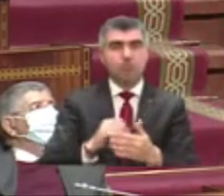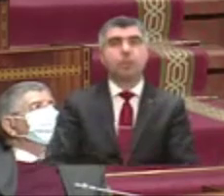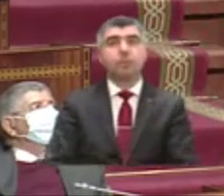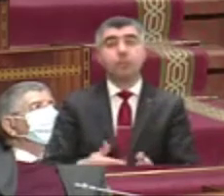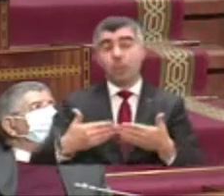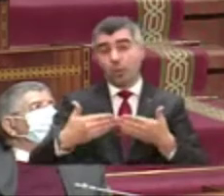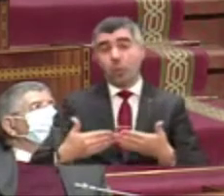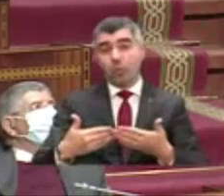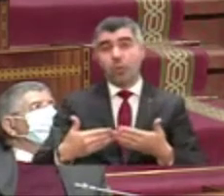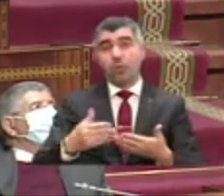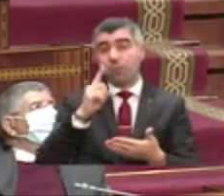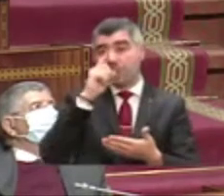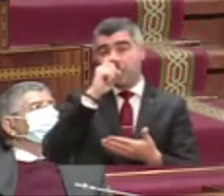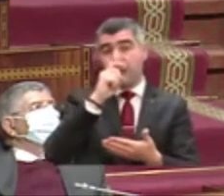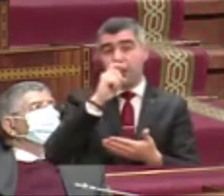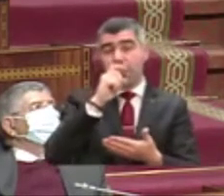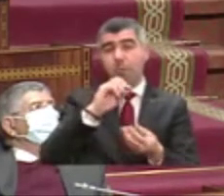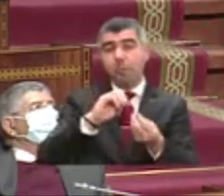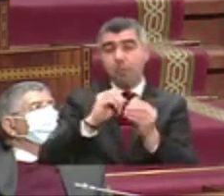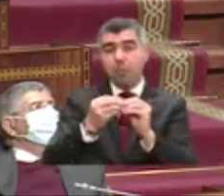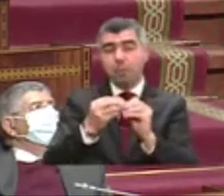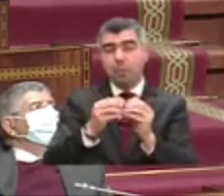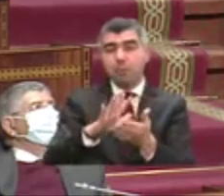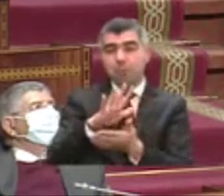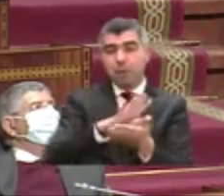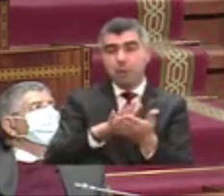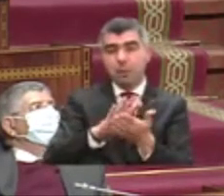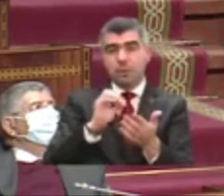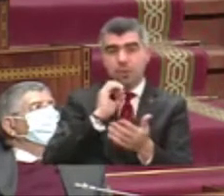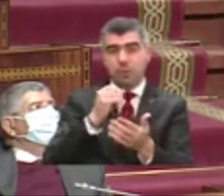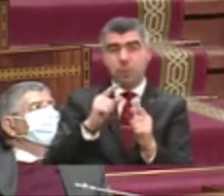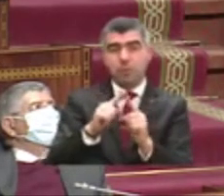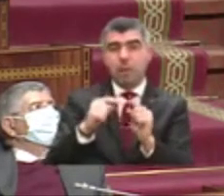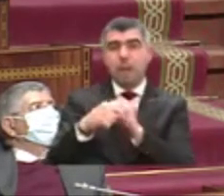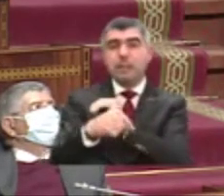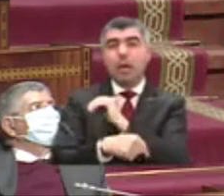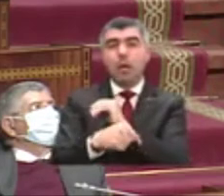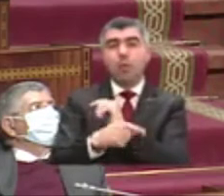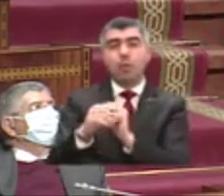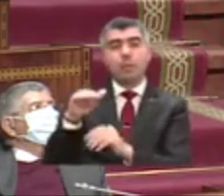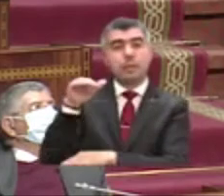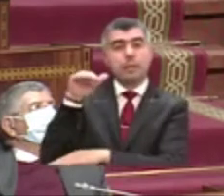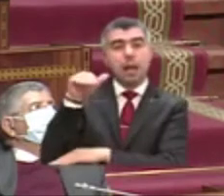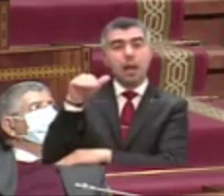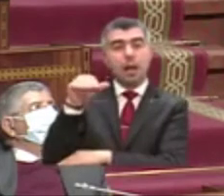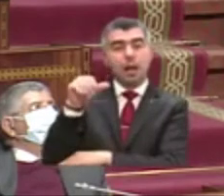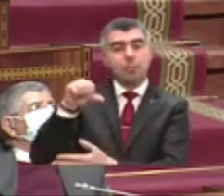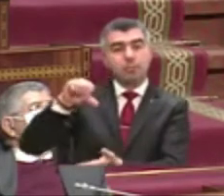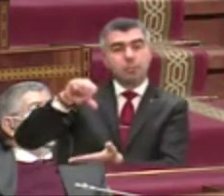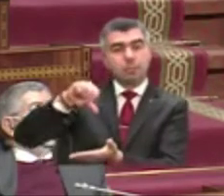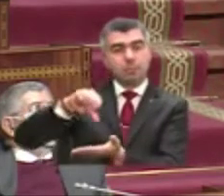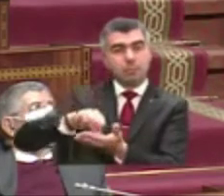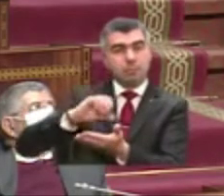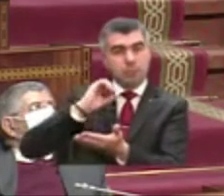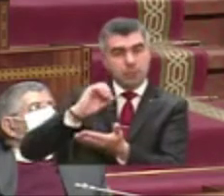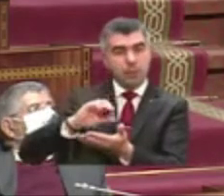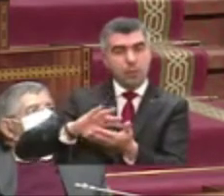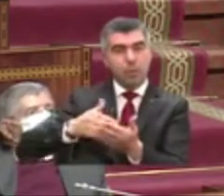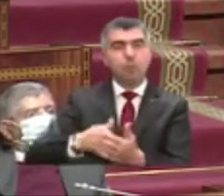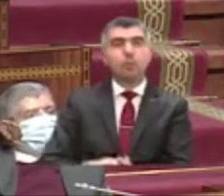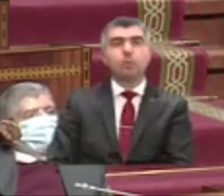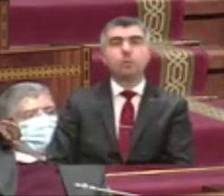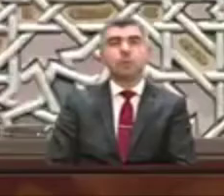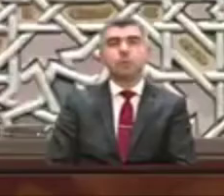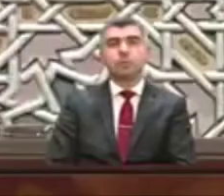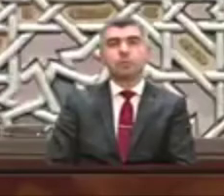اليوم مهدده بالانقطاع. والنموذج في اقليم سيدي افني، الطريق الاقليميه 1920 الرابطه بين صبويا ومنفاس. سيدي عيب اسمح